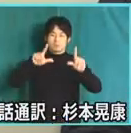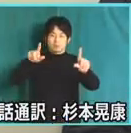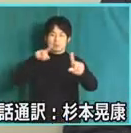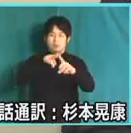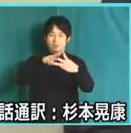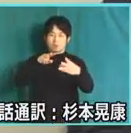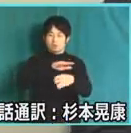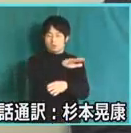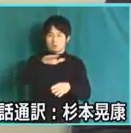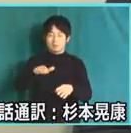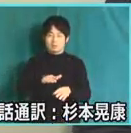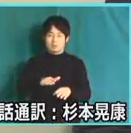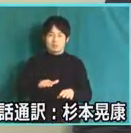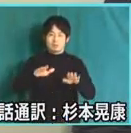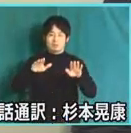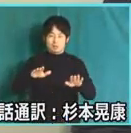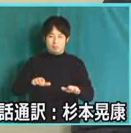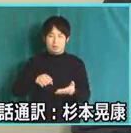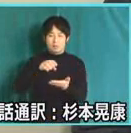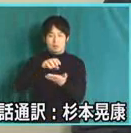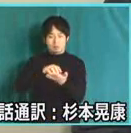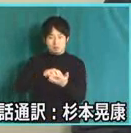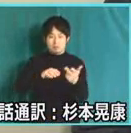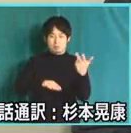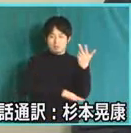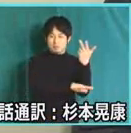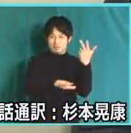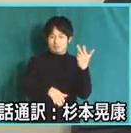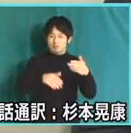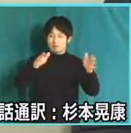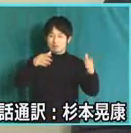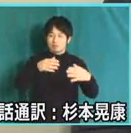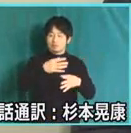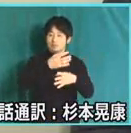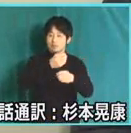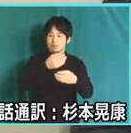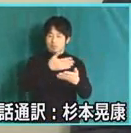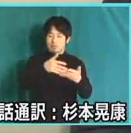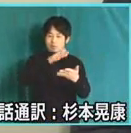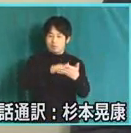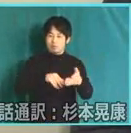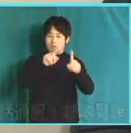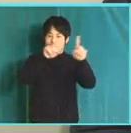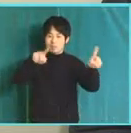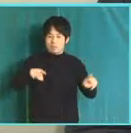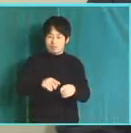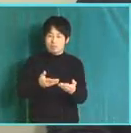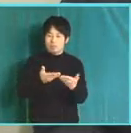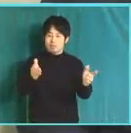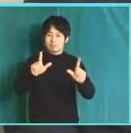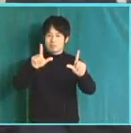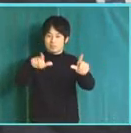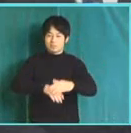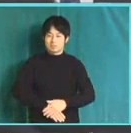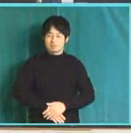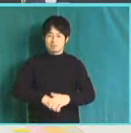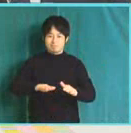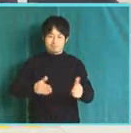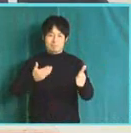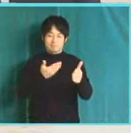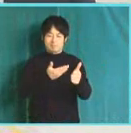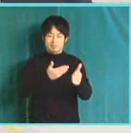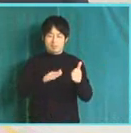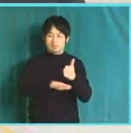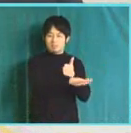広報小田原、この時間はゴミと資源の収集日カレンダー配布のお知らせをお送りします。お話を伺いしますのは環境